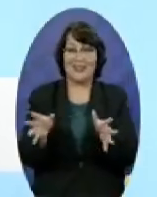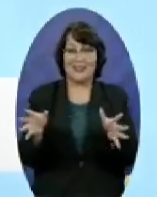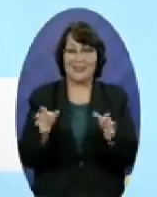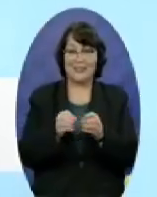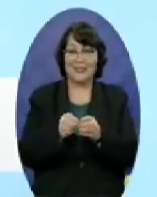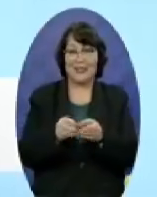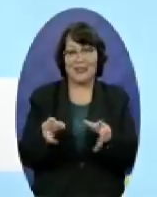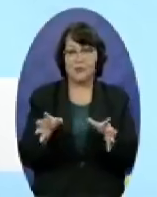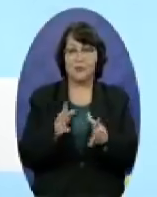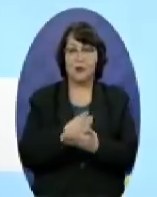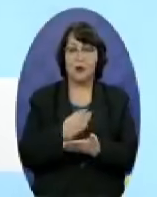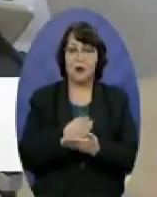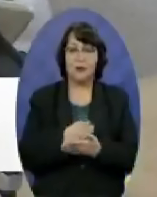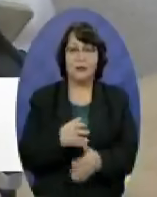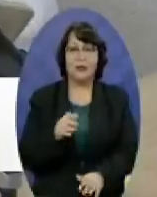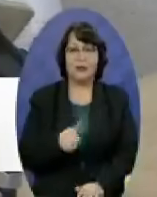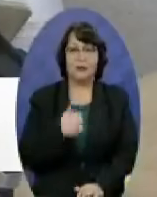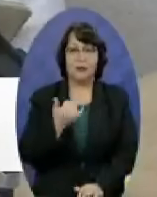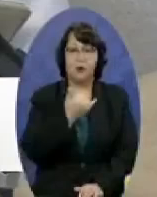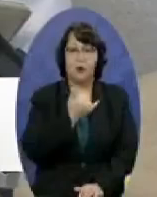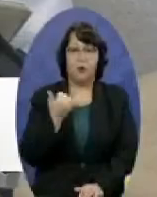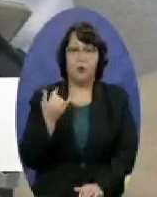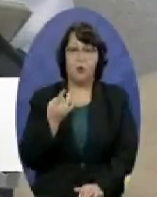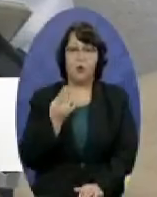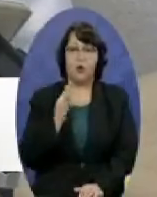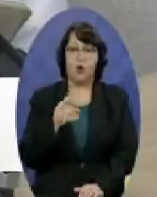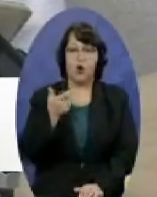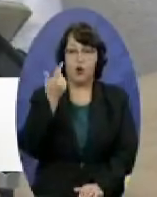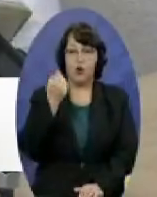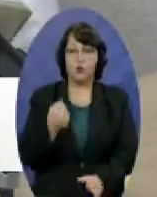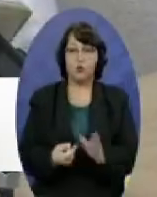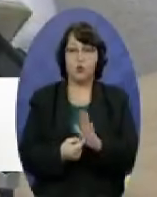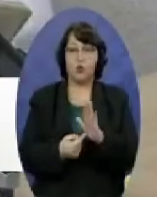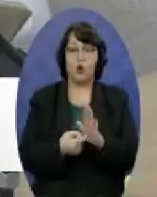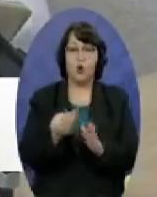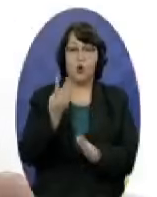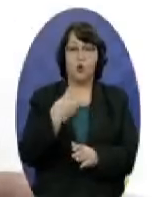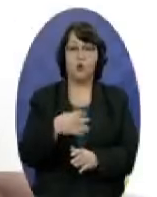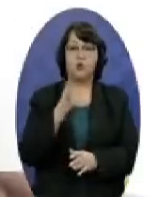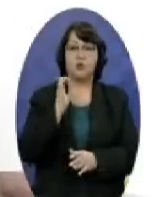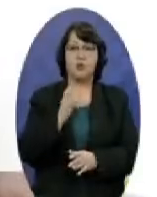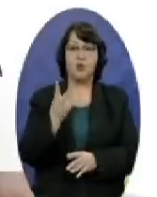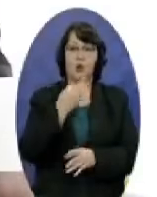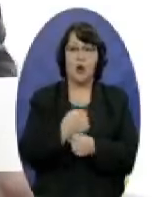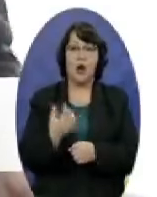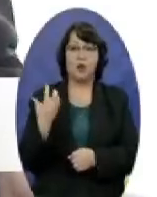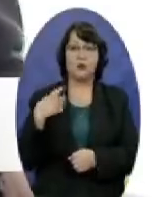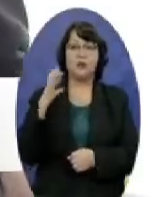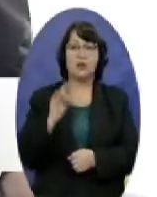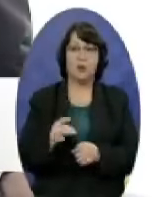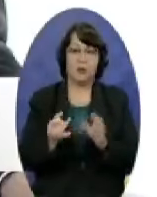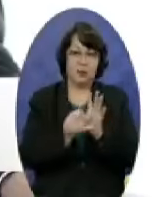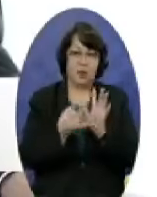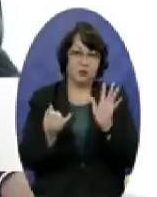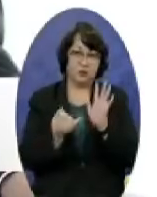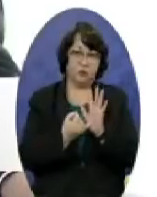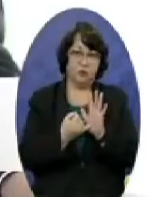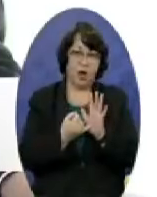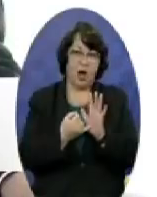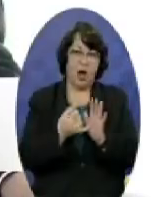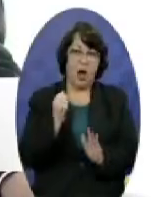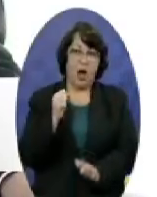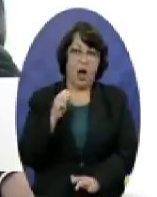харж байна. Юбиктийн уурагын одоо нөгөө гол үндсэн үүрэг нь ямар үүрэгтэй гэдэг юм бэлээ? 76 амин хүчлтэй одоо